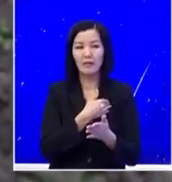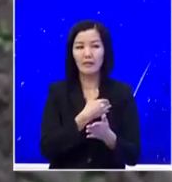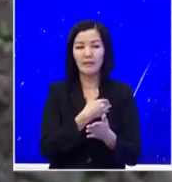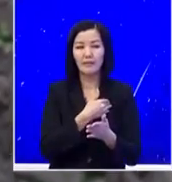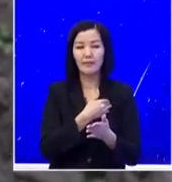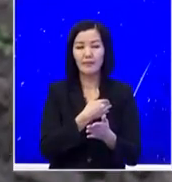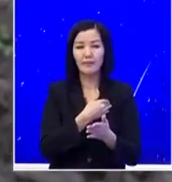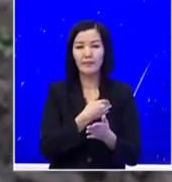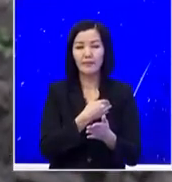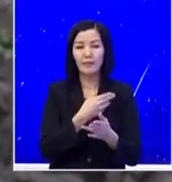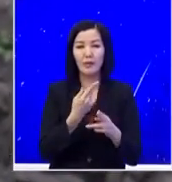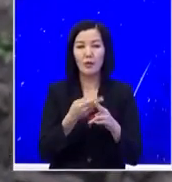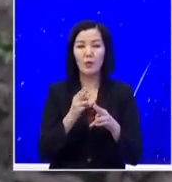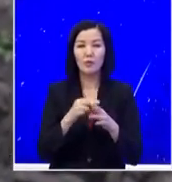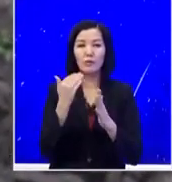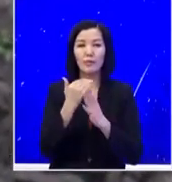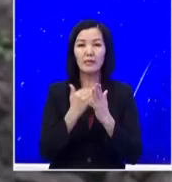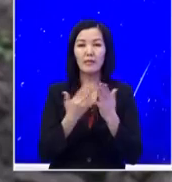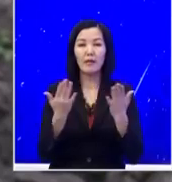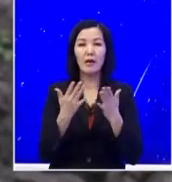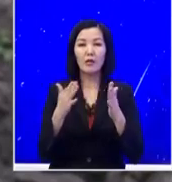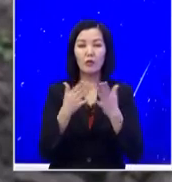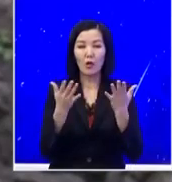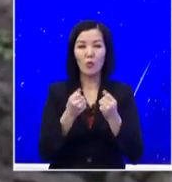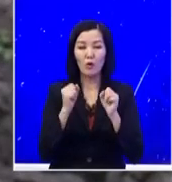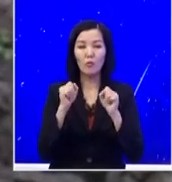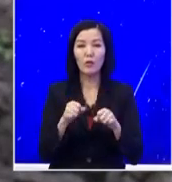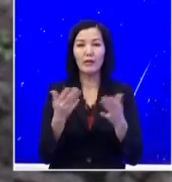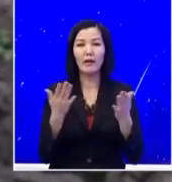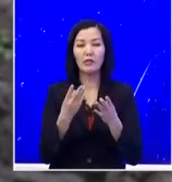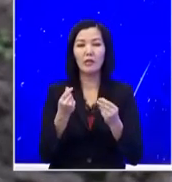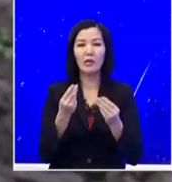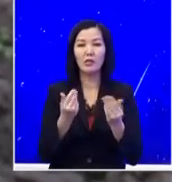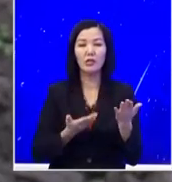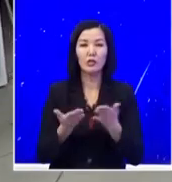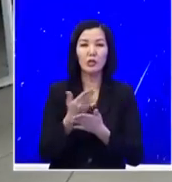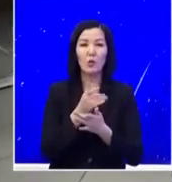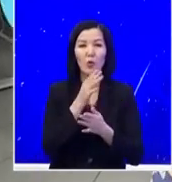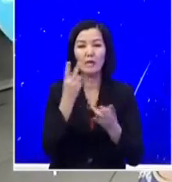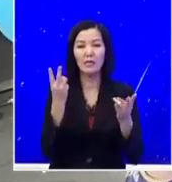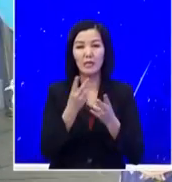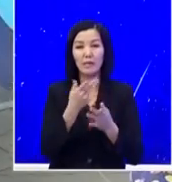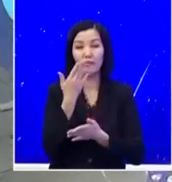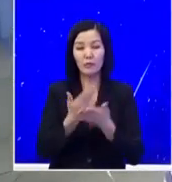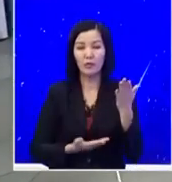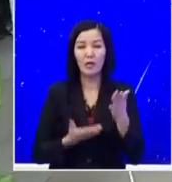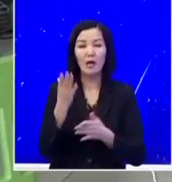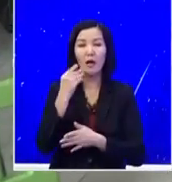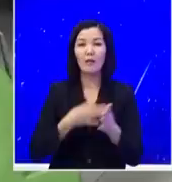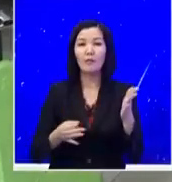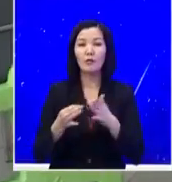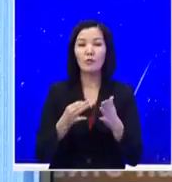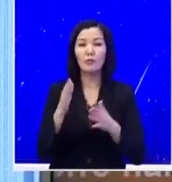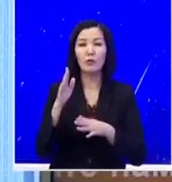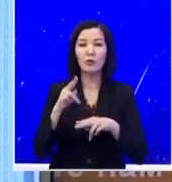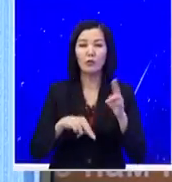білгілері келгенде осы бағдарламамен қалай үй алуға болады, ол үшін қанша уақыт жинақтау керек. Алматы облысында тұрғын үй құрылыс